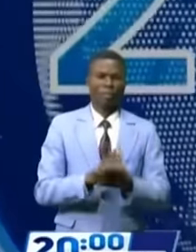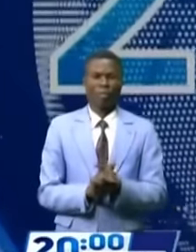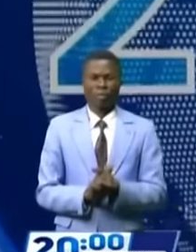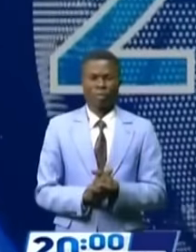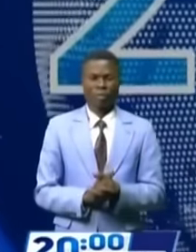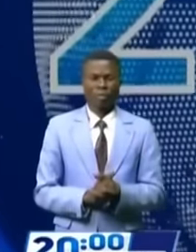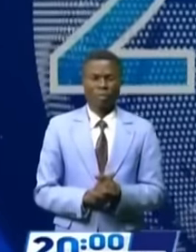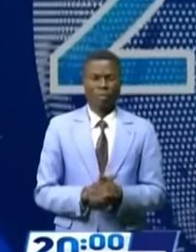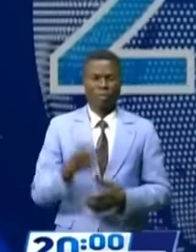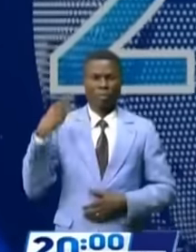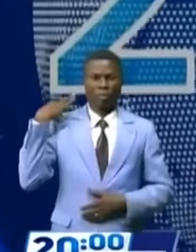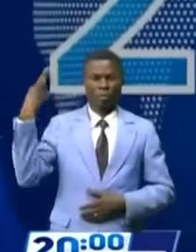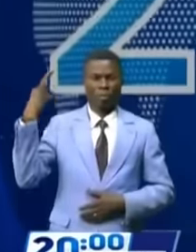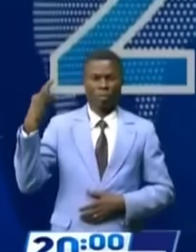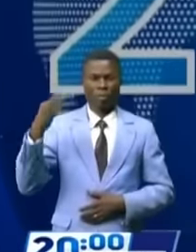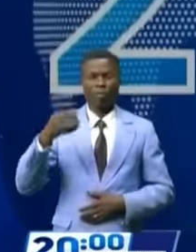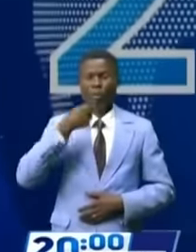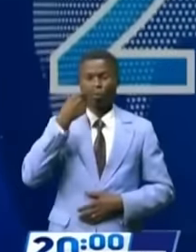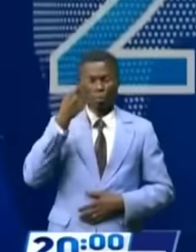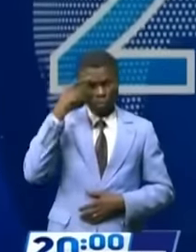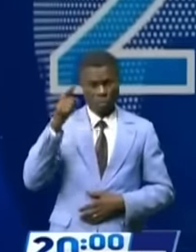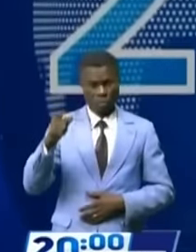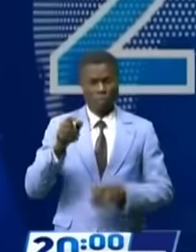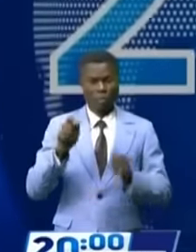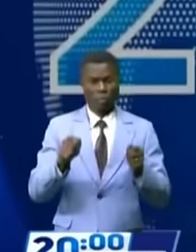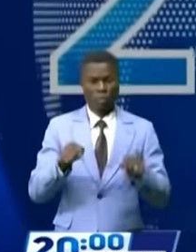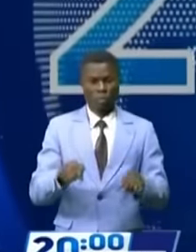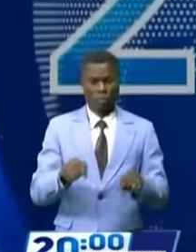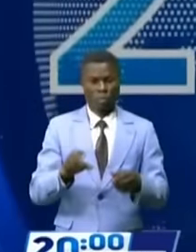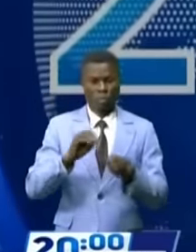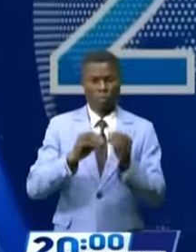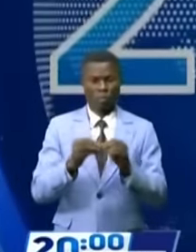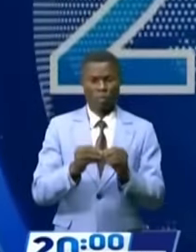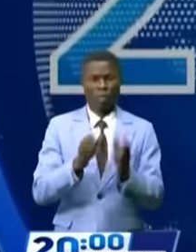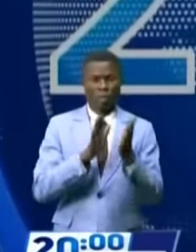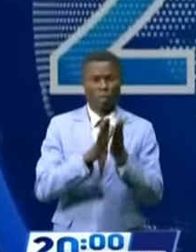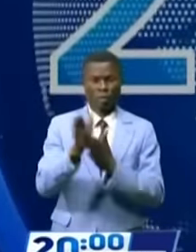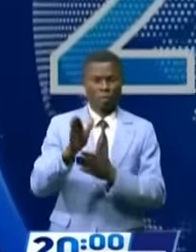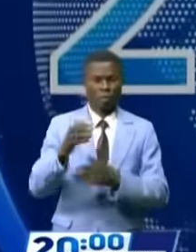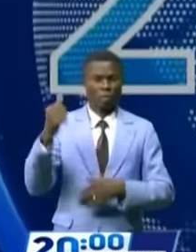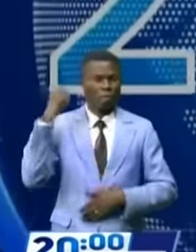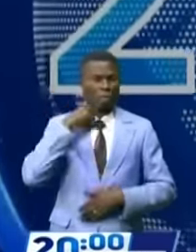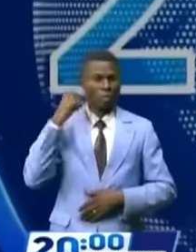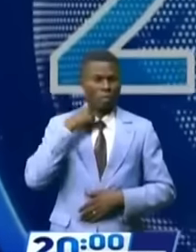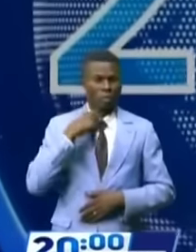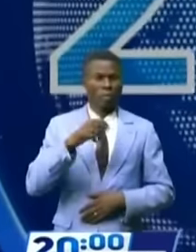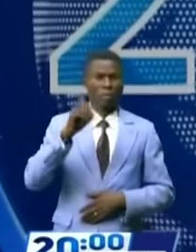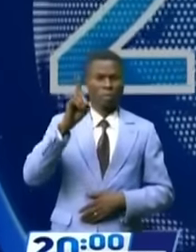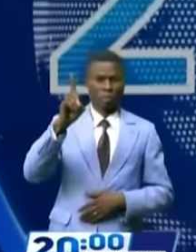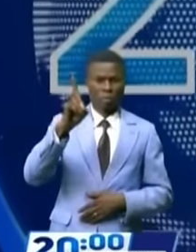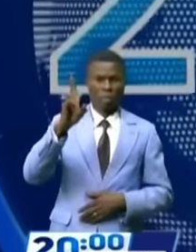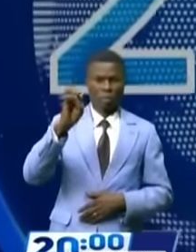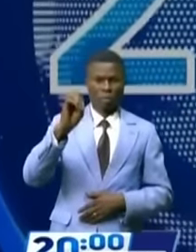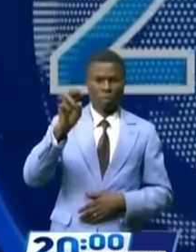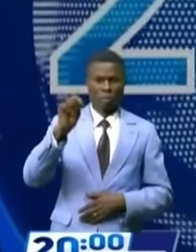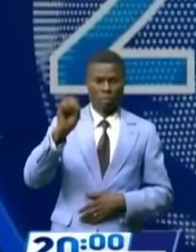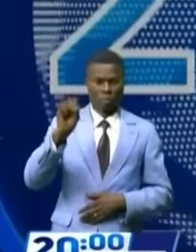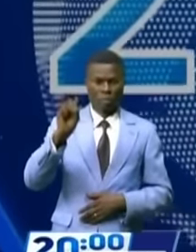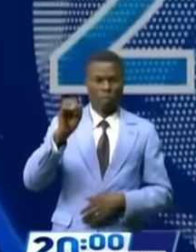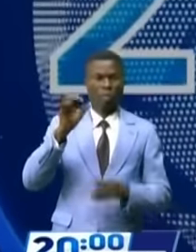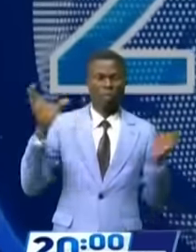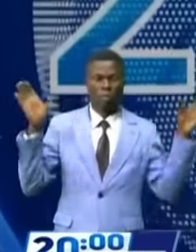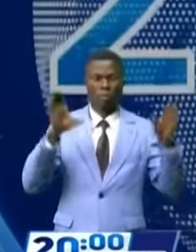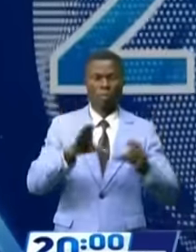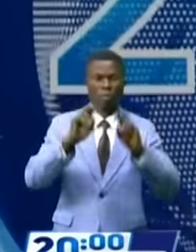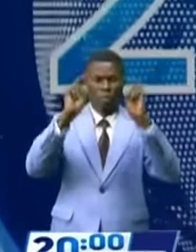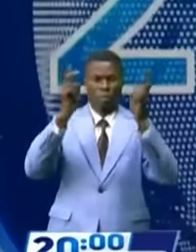Un autre candidat qui fait parler de lui dans ce journal, c'est le numéro 15, le docteur Denis Mukwege, qui a mobilisé du monde